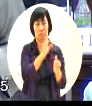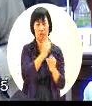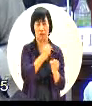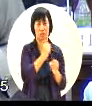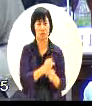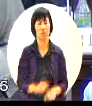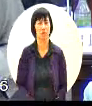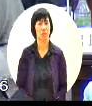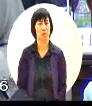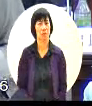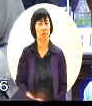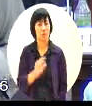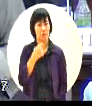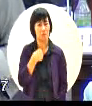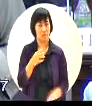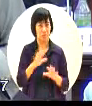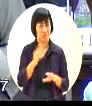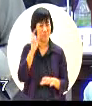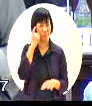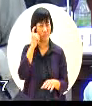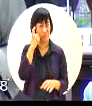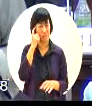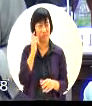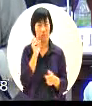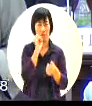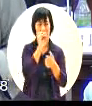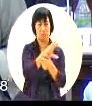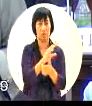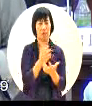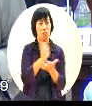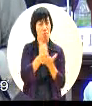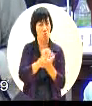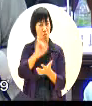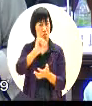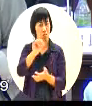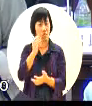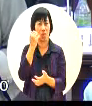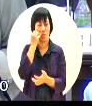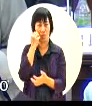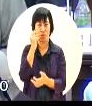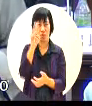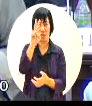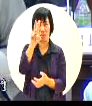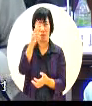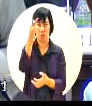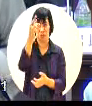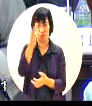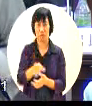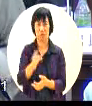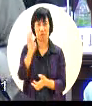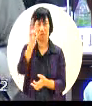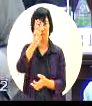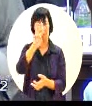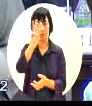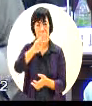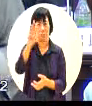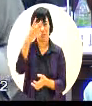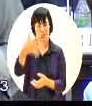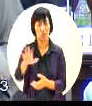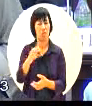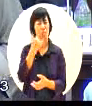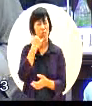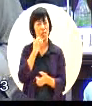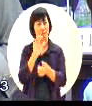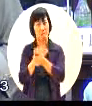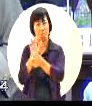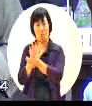我即摆具体就是甲翁议员讲，2亿3000几万对咱燕巢来讲，这么重大的建设，